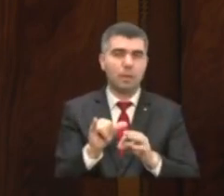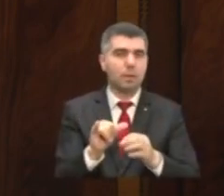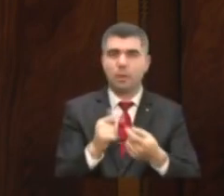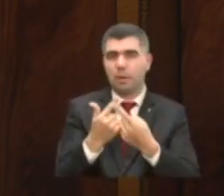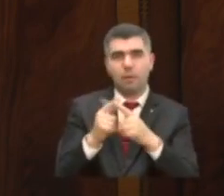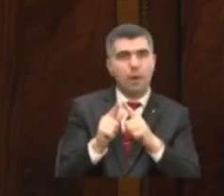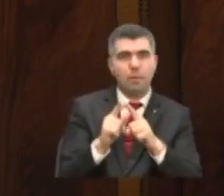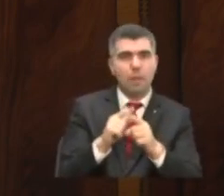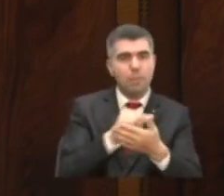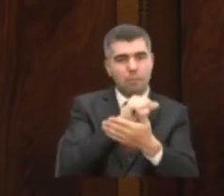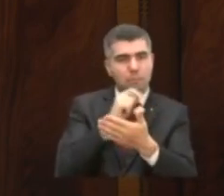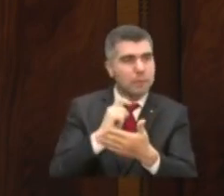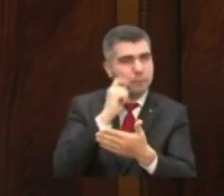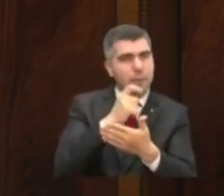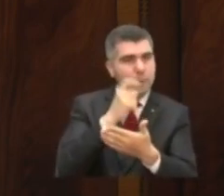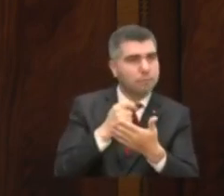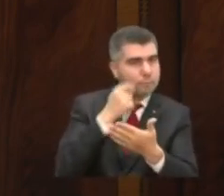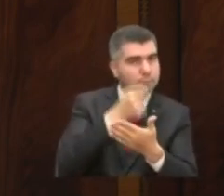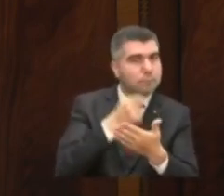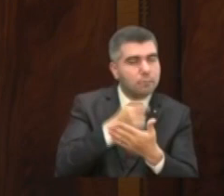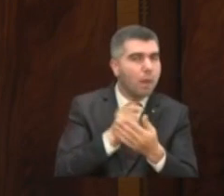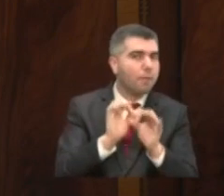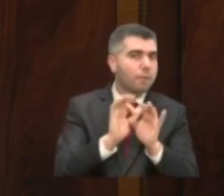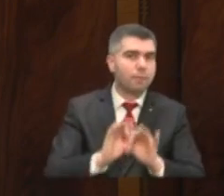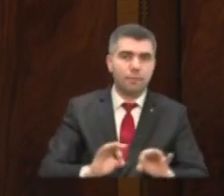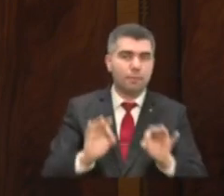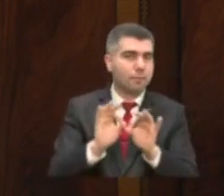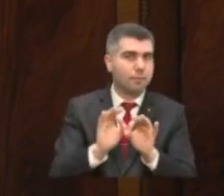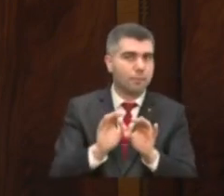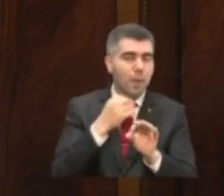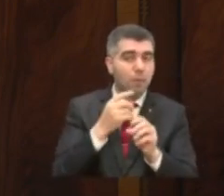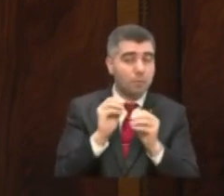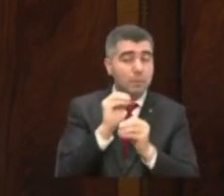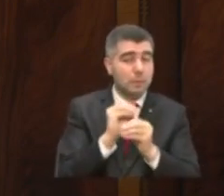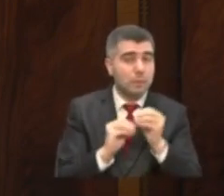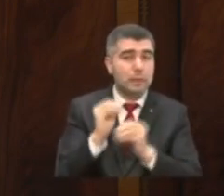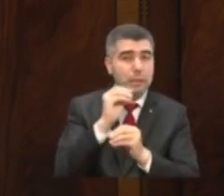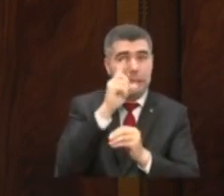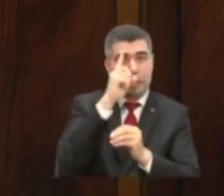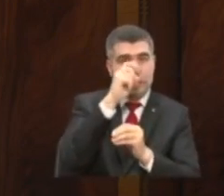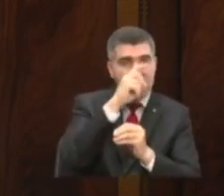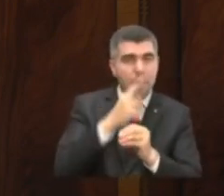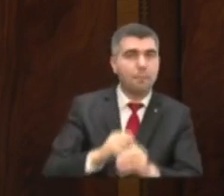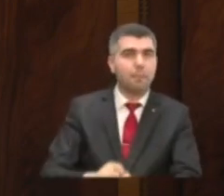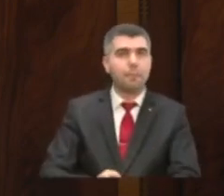على تغطية كافية لحاجتها، وهو ما يترتب عنه ارتفاع نسبة المخاطر وضعف